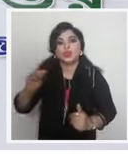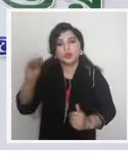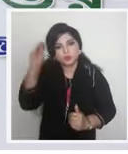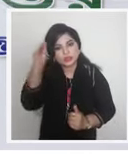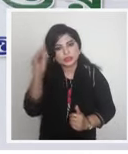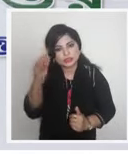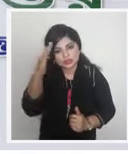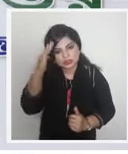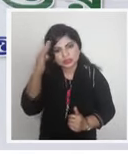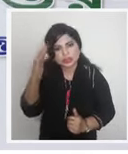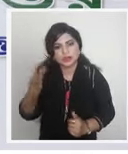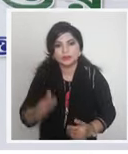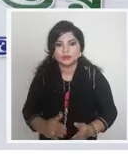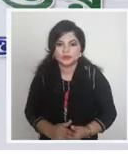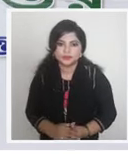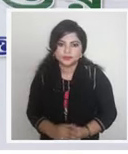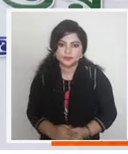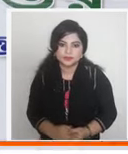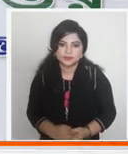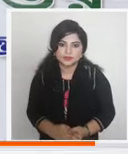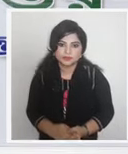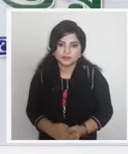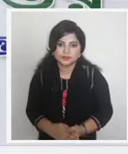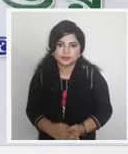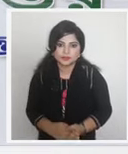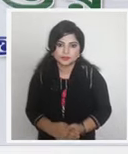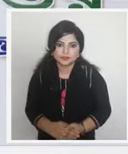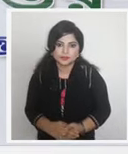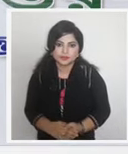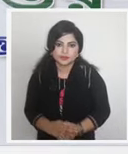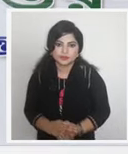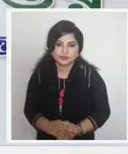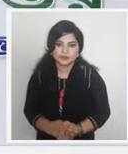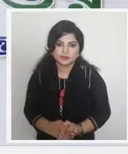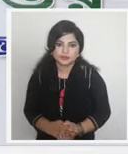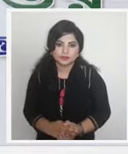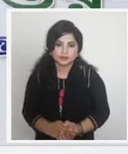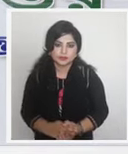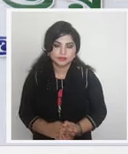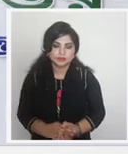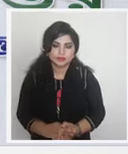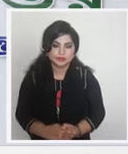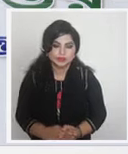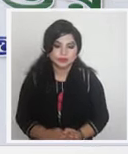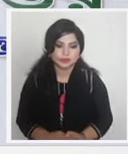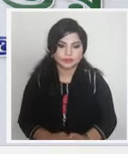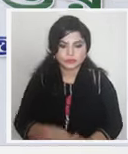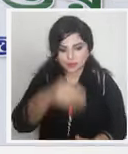সুরক্ষিত রাখুন। সকলেই ভালো থাকবেন, সুস্থ থাকবেন। অনেক অনেক ধন্যবাদ। আসসালামু আলাইকুম।